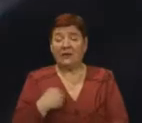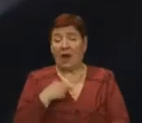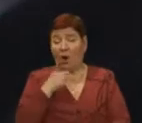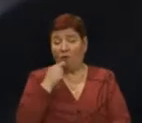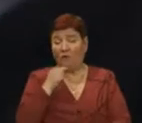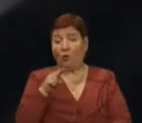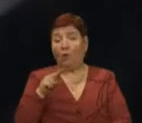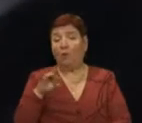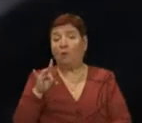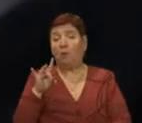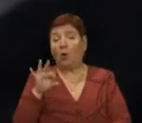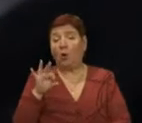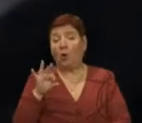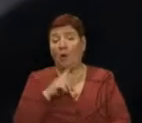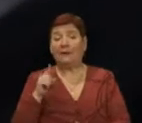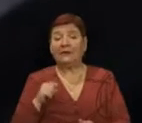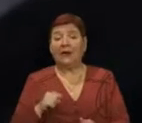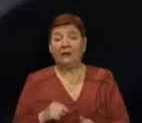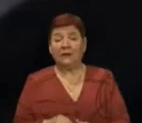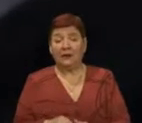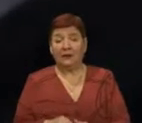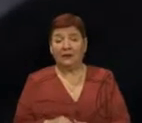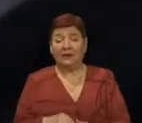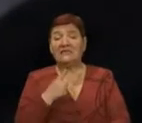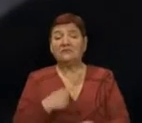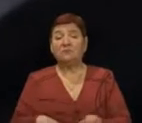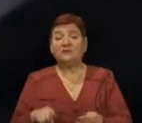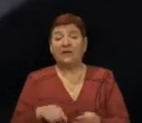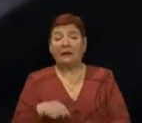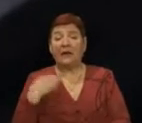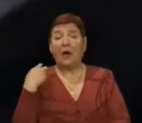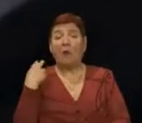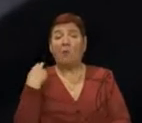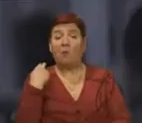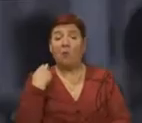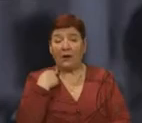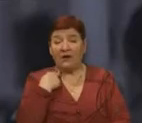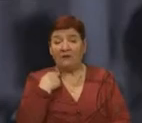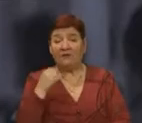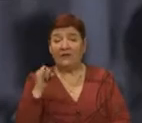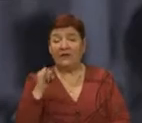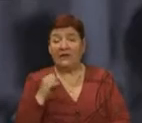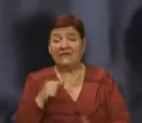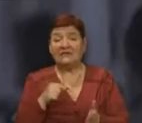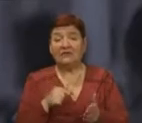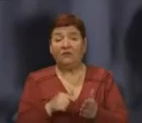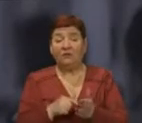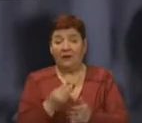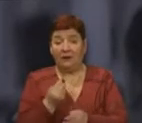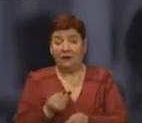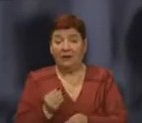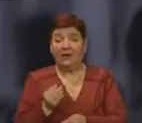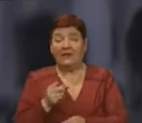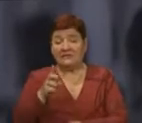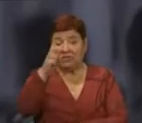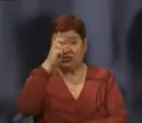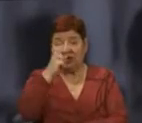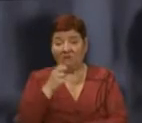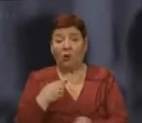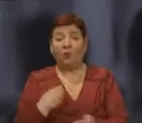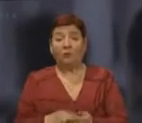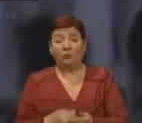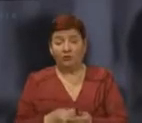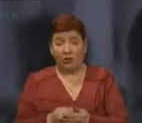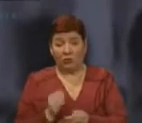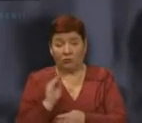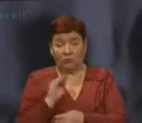про питання списання боргів і про цільові субвенції з державного бюджету. Тобто